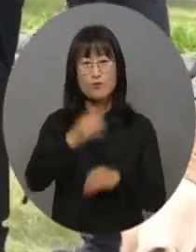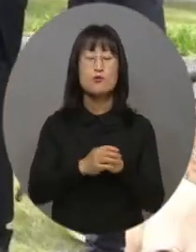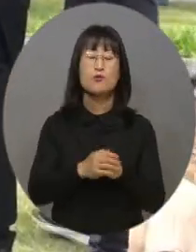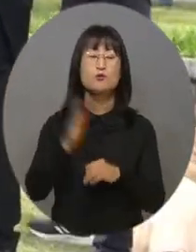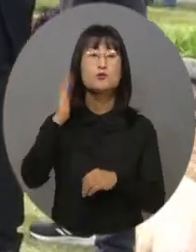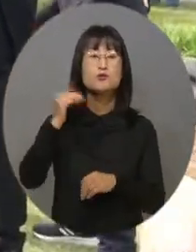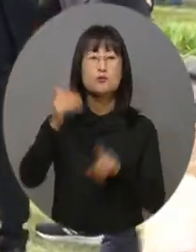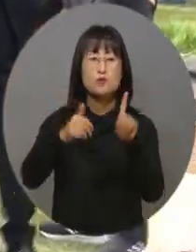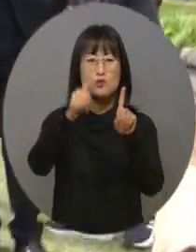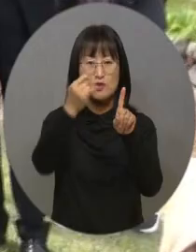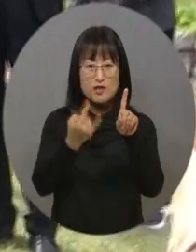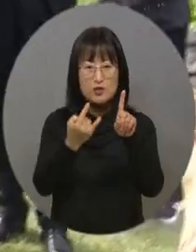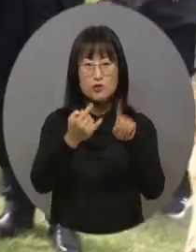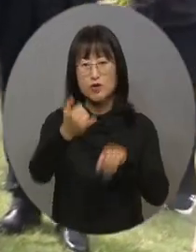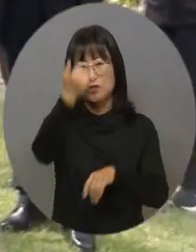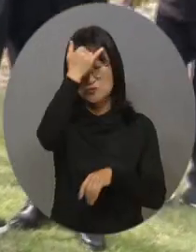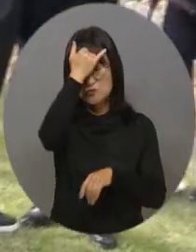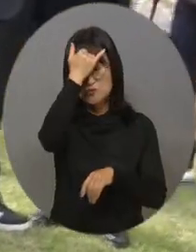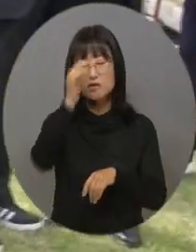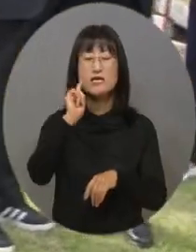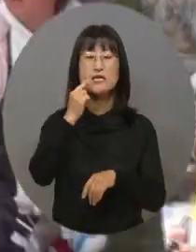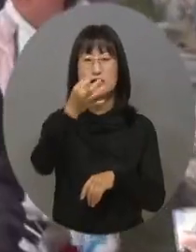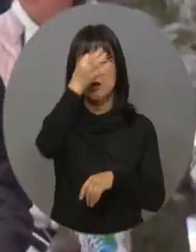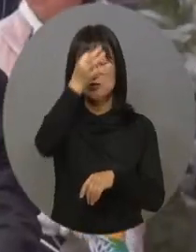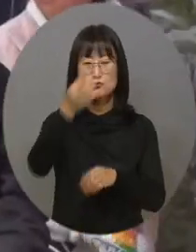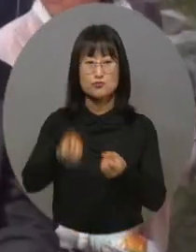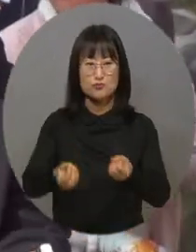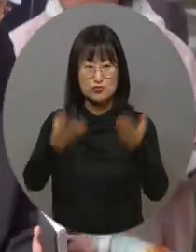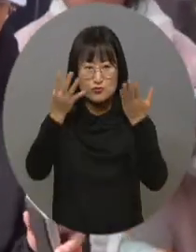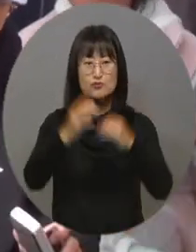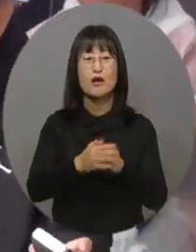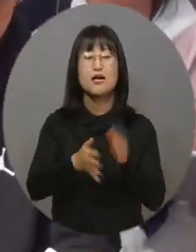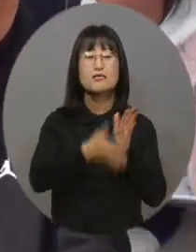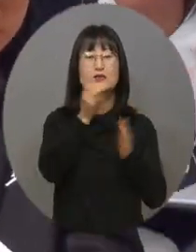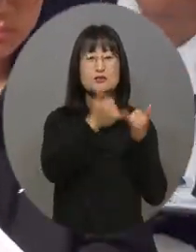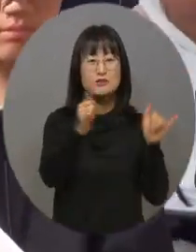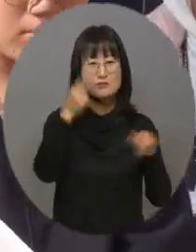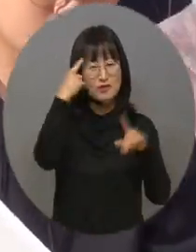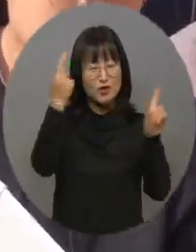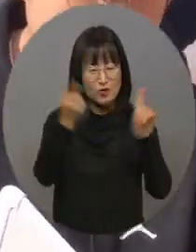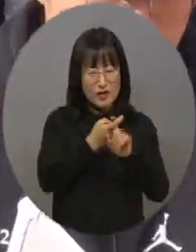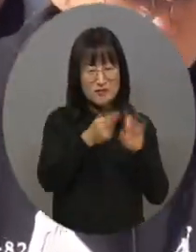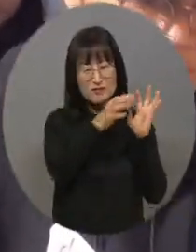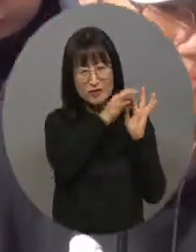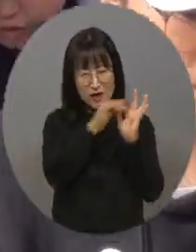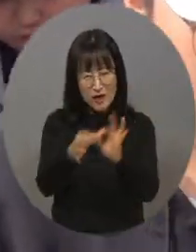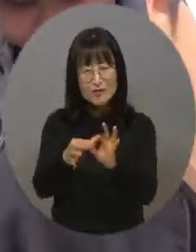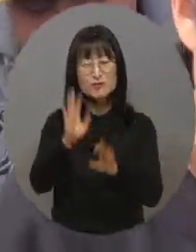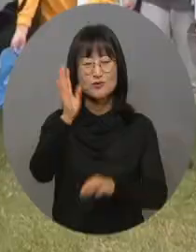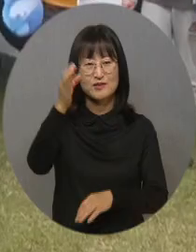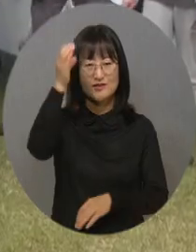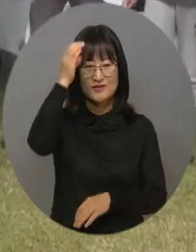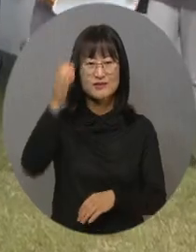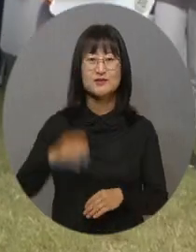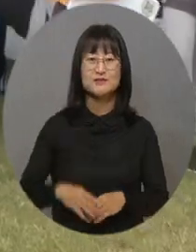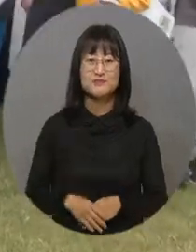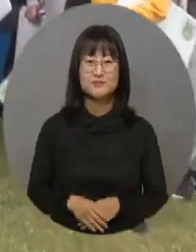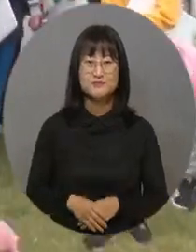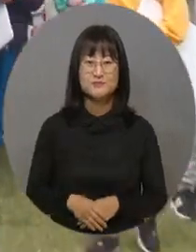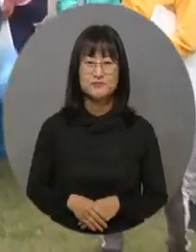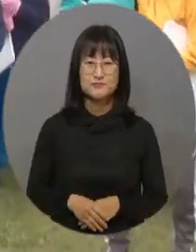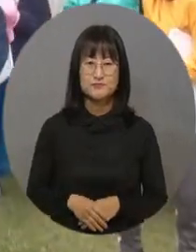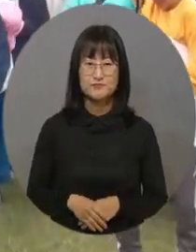제1회 충의 예술제, 그 시민들의 뜨거운 관심이 계속되길 기대해봅니다. 복지TV